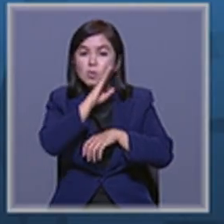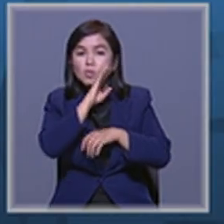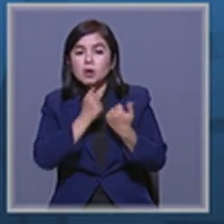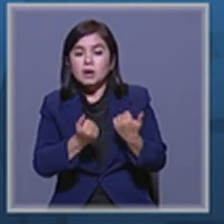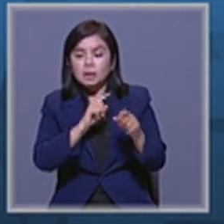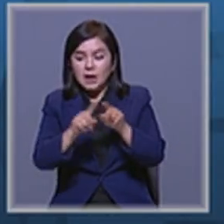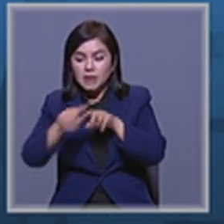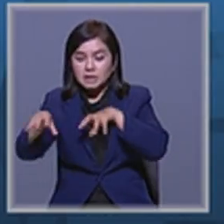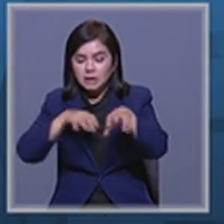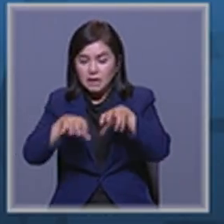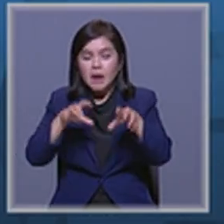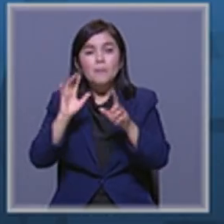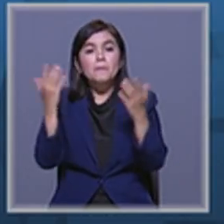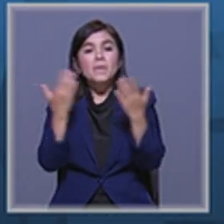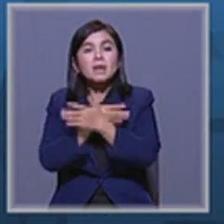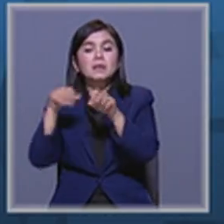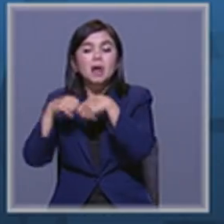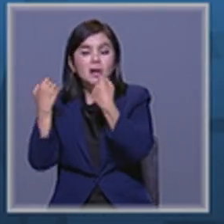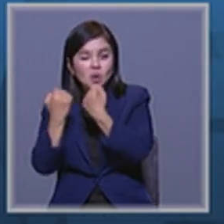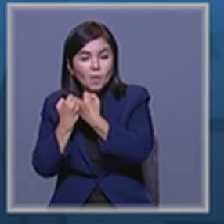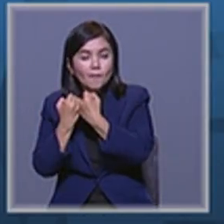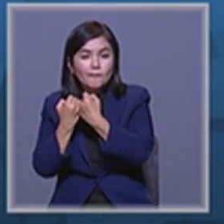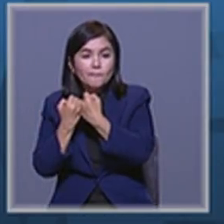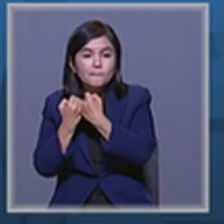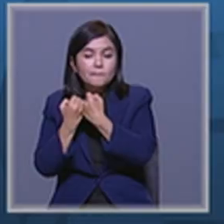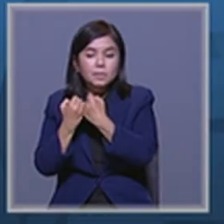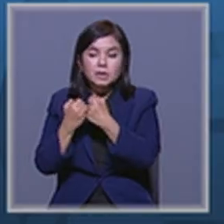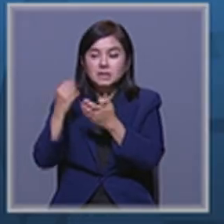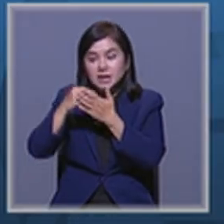ก็จะไปจัดในนามสมาคมแม่บ้านจัดในนามสมาคมศิษย์